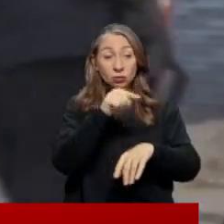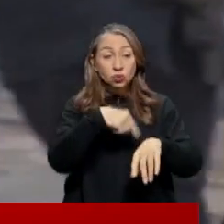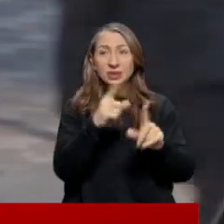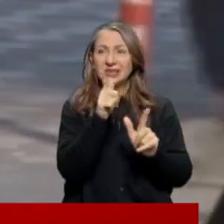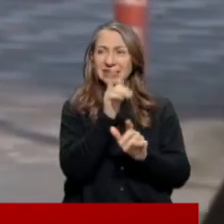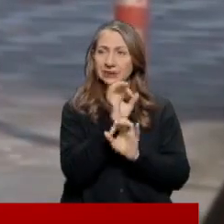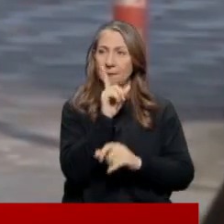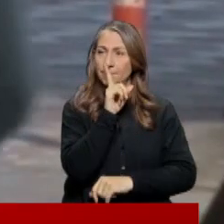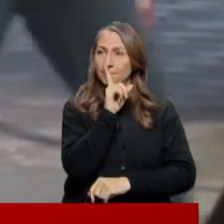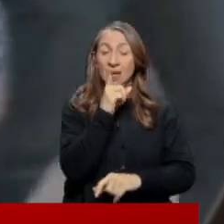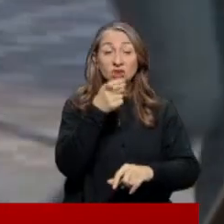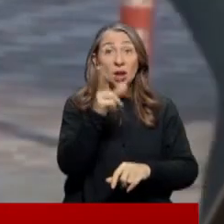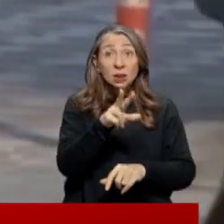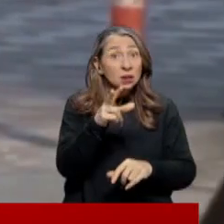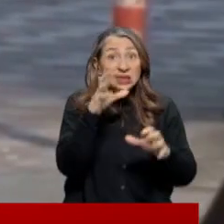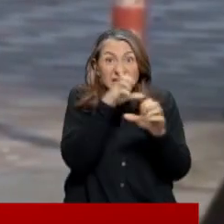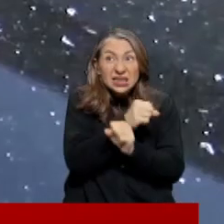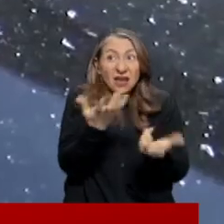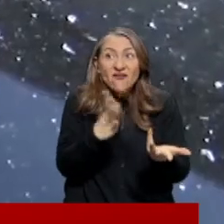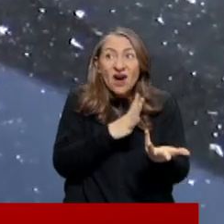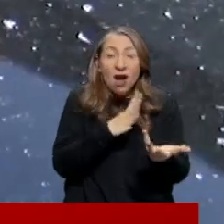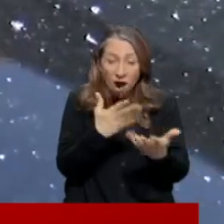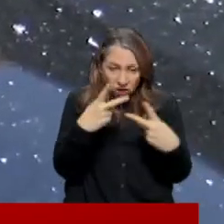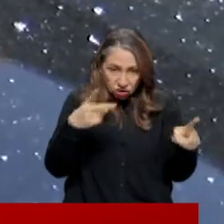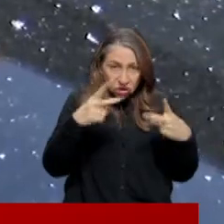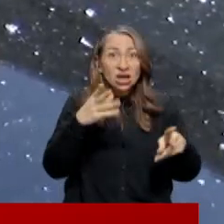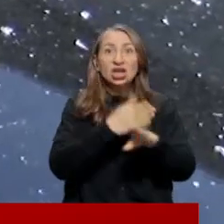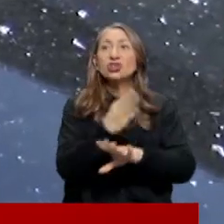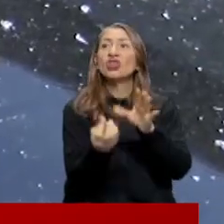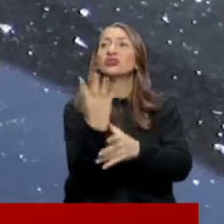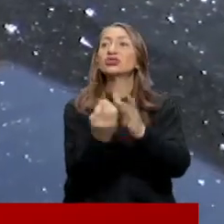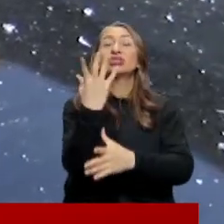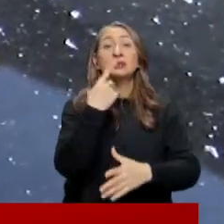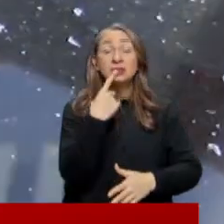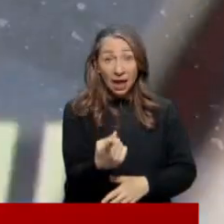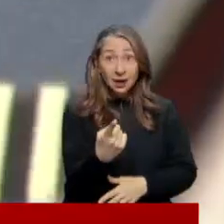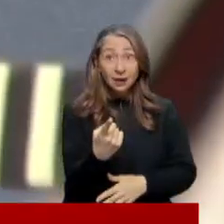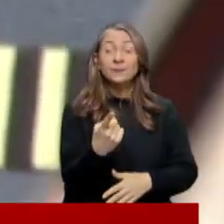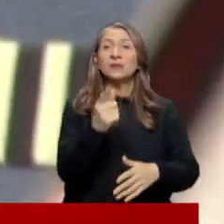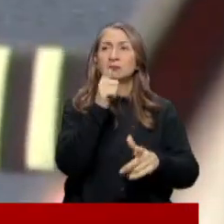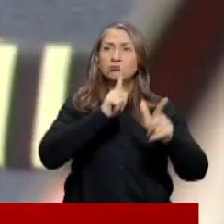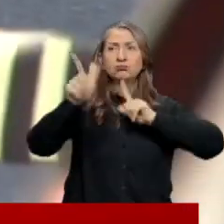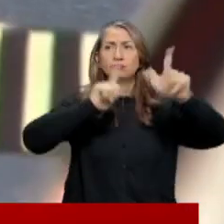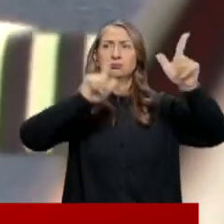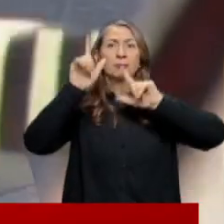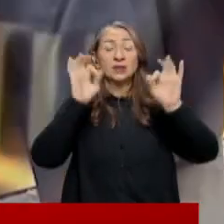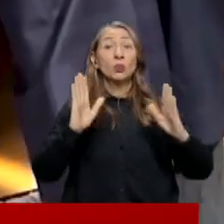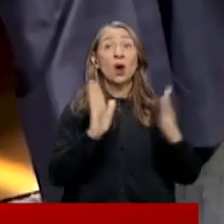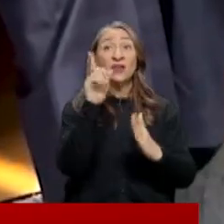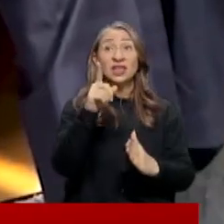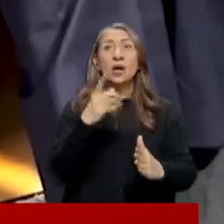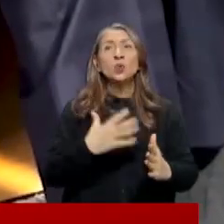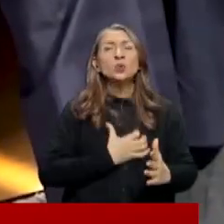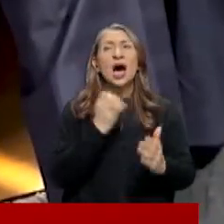süreçteki sessizliği, cinayetin üzerindeki sır perdesi aralansın, gerçekler gün yüzüne çıkarılsın diyerek ses yükseltiyor muhalefet.